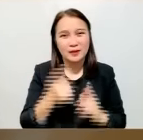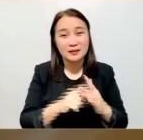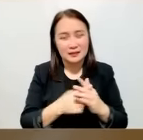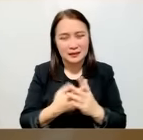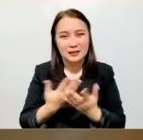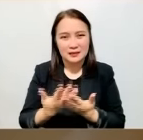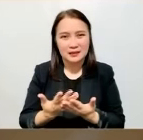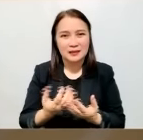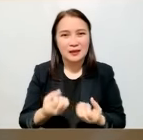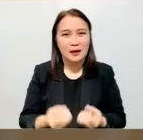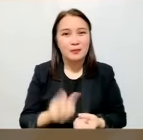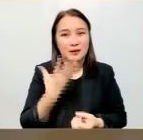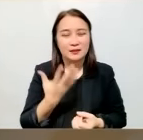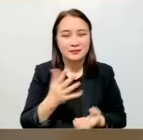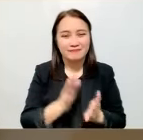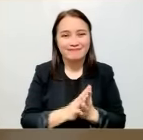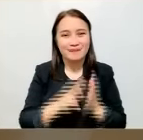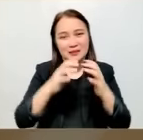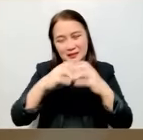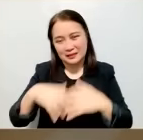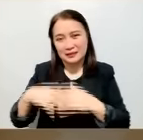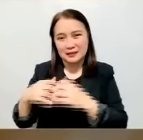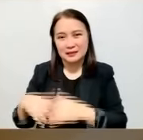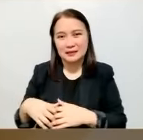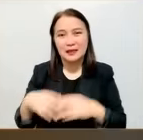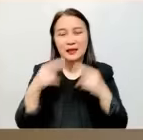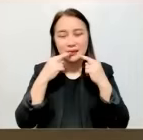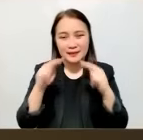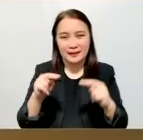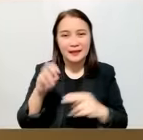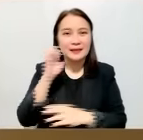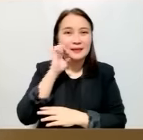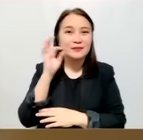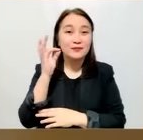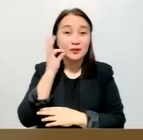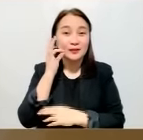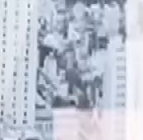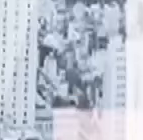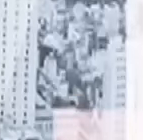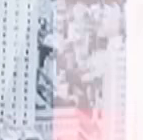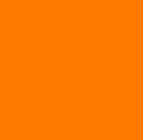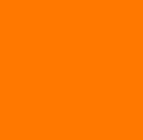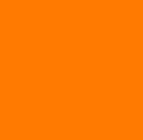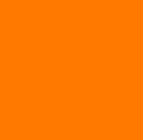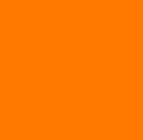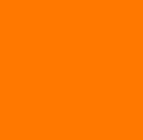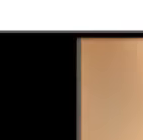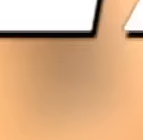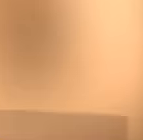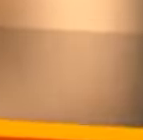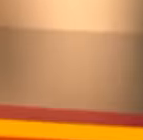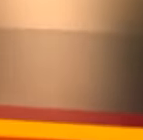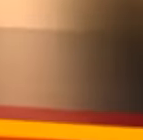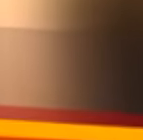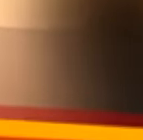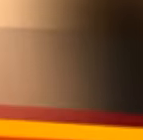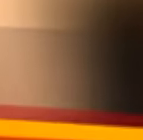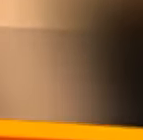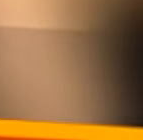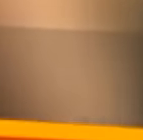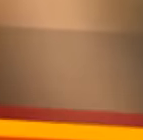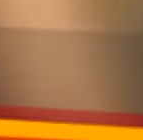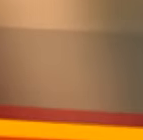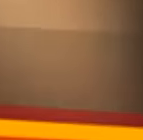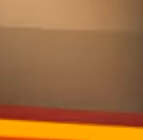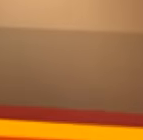ari-arian ng sunog. Nagbabalita mula sa frontline, Elaine Fulgencio, News 5. Susunod, Operation Run,